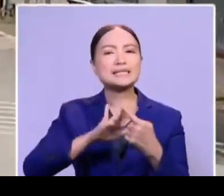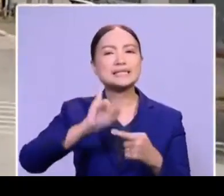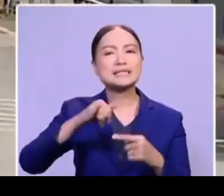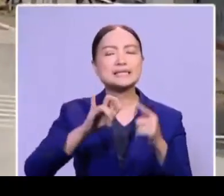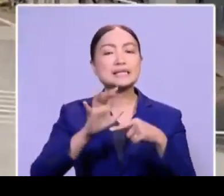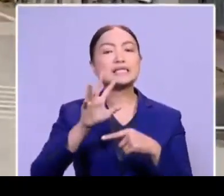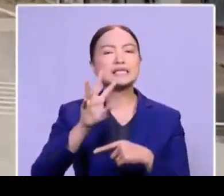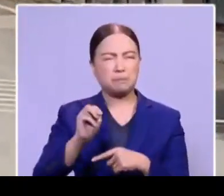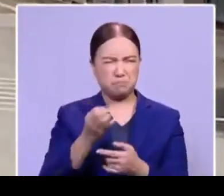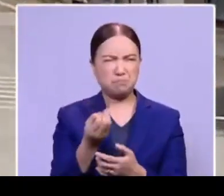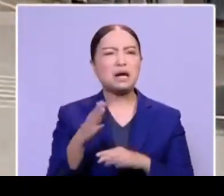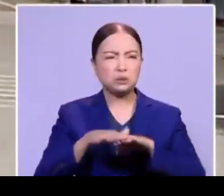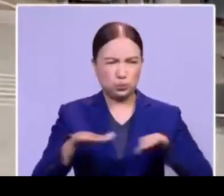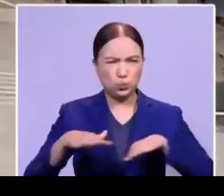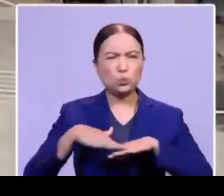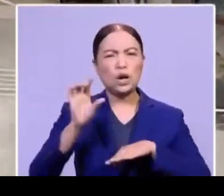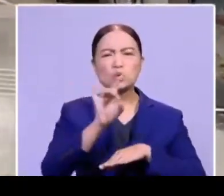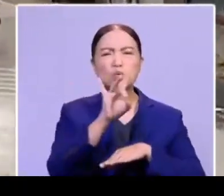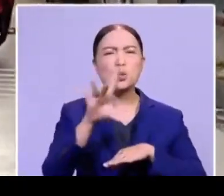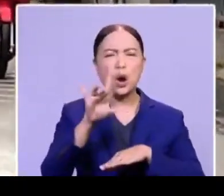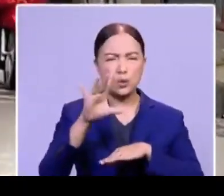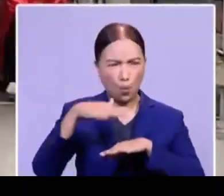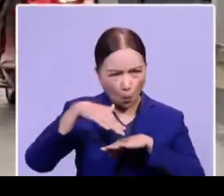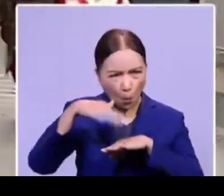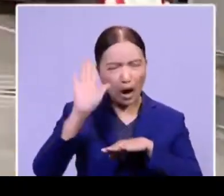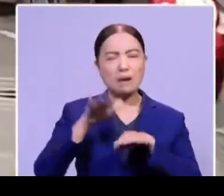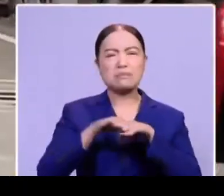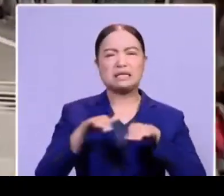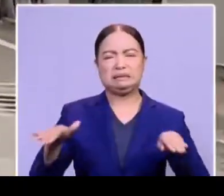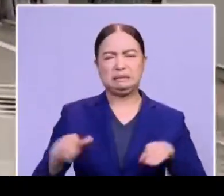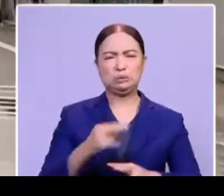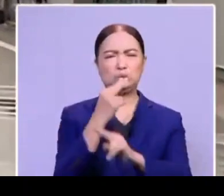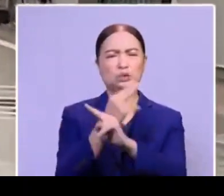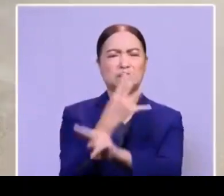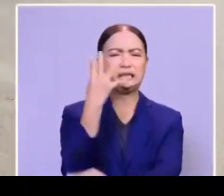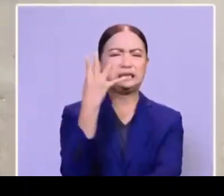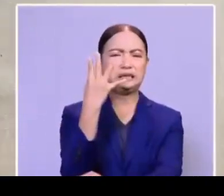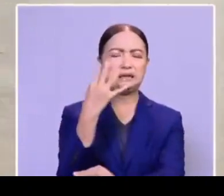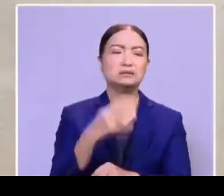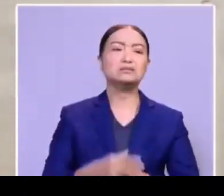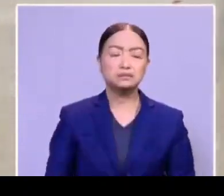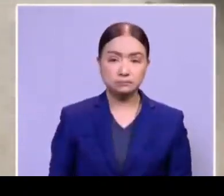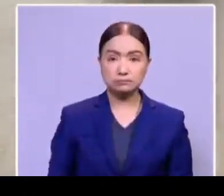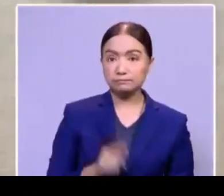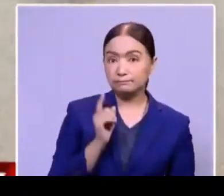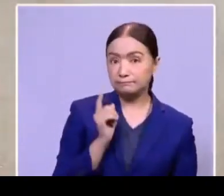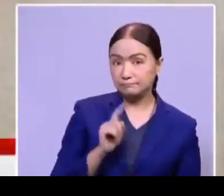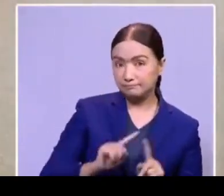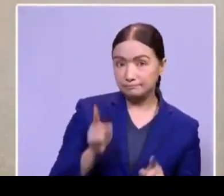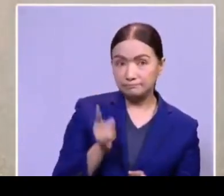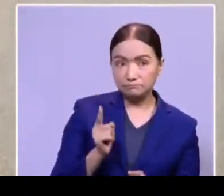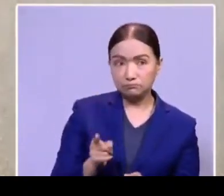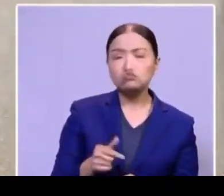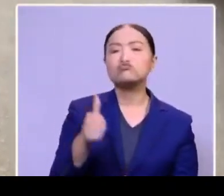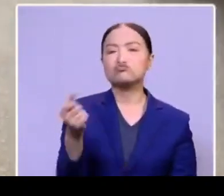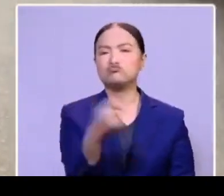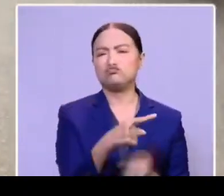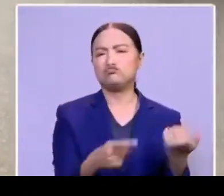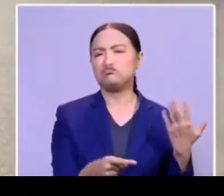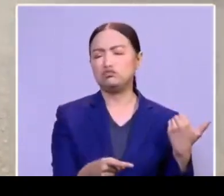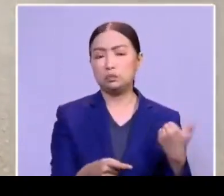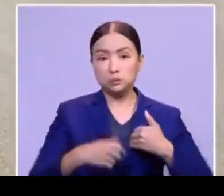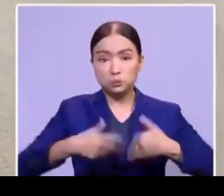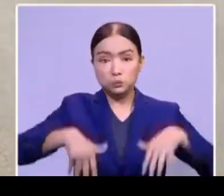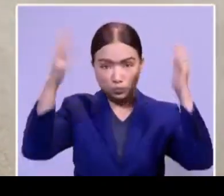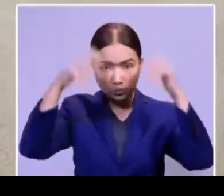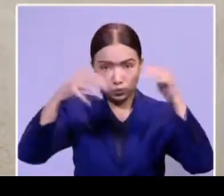กรัมต่อลูกบาศก์เมตรสูงเกินค่ามาตรฐานไป4เท่าตัว แต่จริงๆมันก็ยังดีกว่าช่วงก่อนที่จะเกิดฝนตก